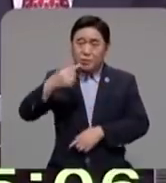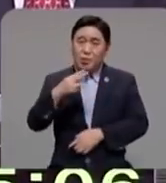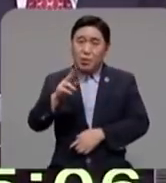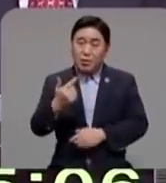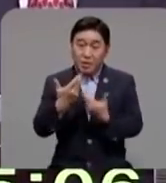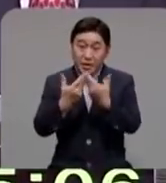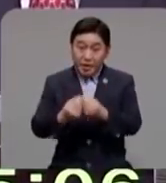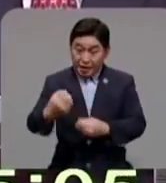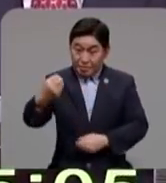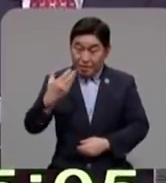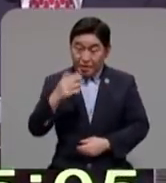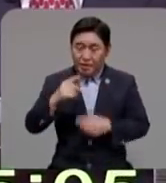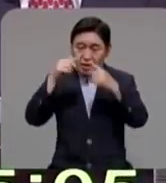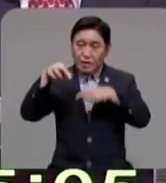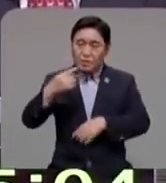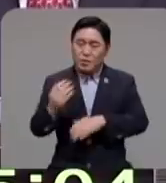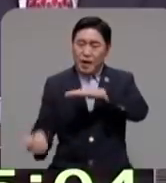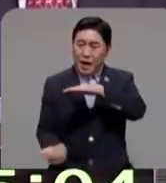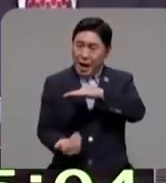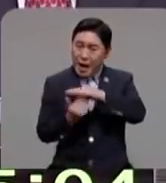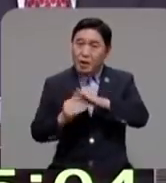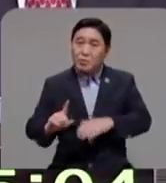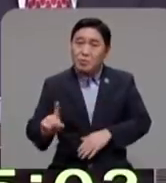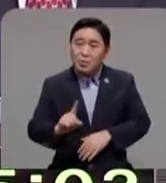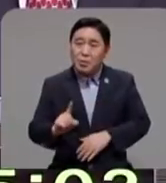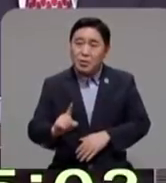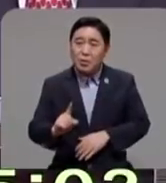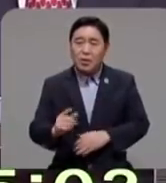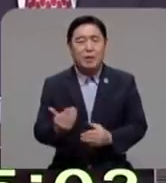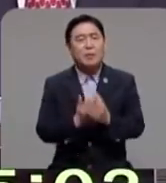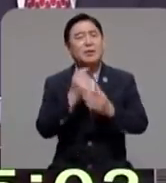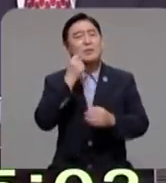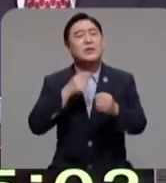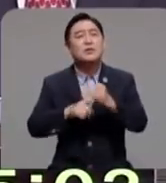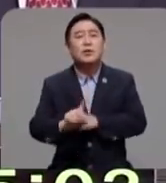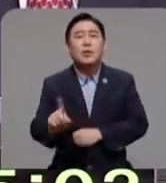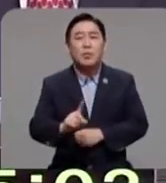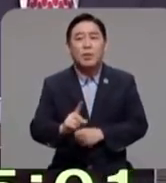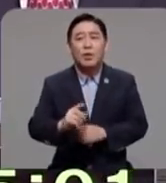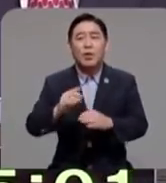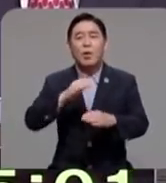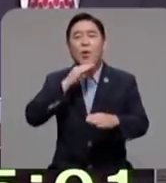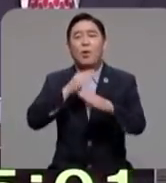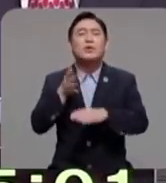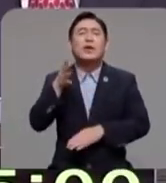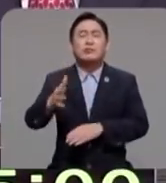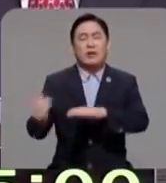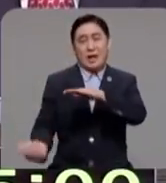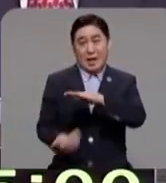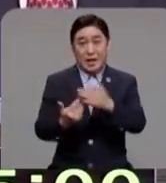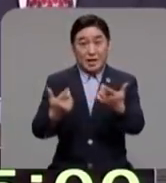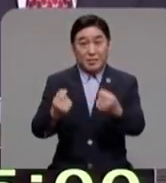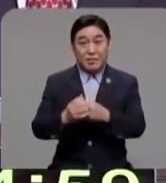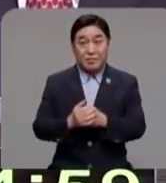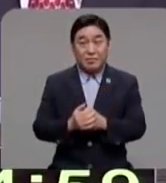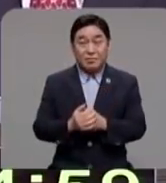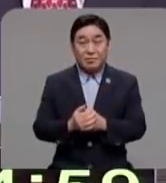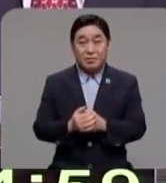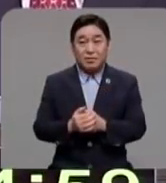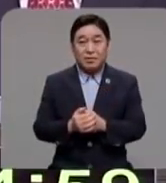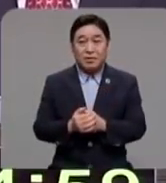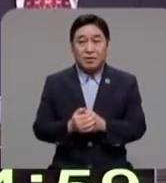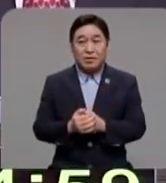예를 들었는데 소련의 한계는 그것 때문에 발전의 한계가 있었던 게 아니고 공산주의의 한계입니다. 아 그러니까